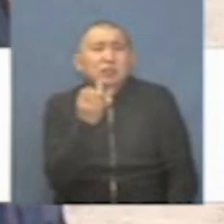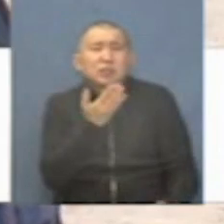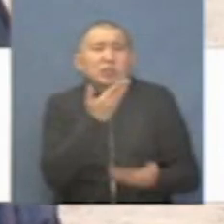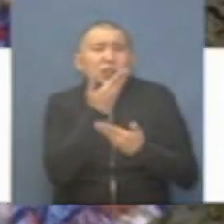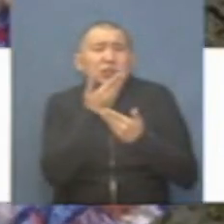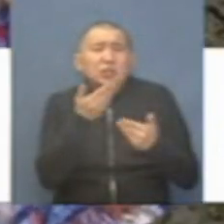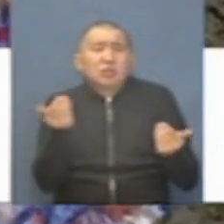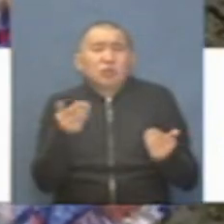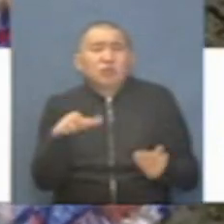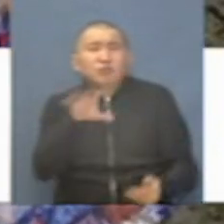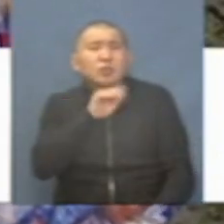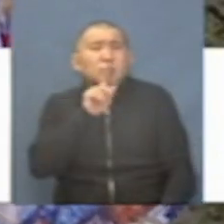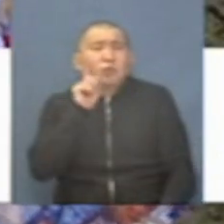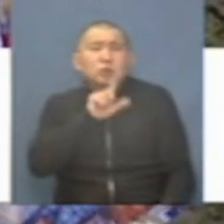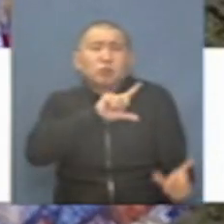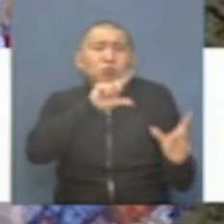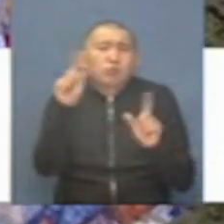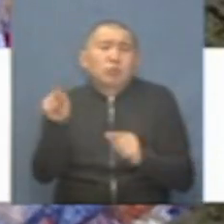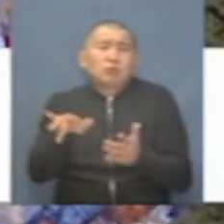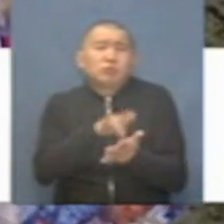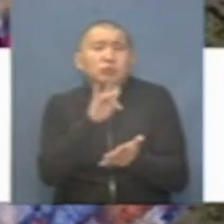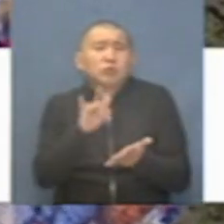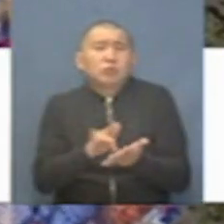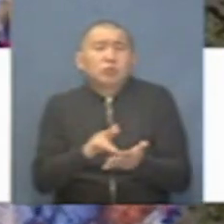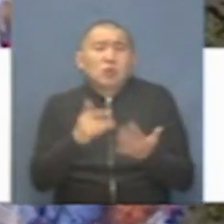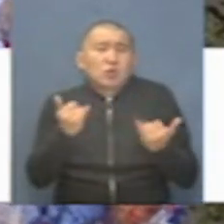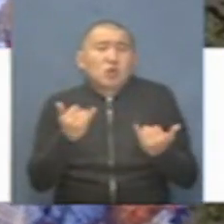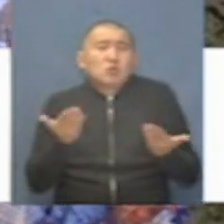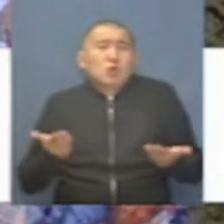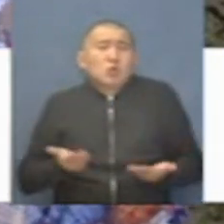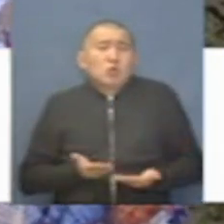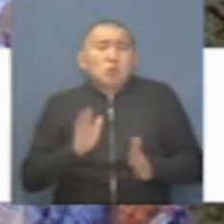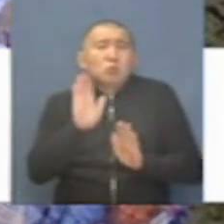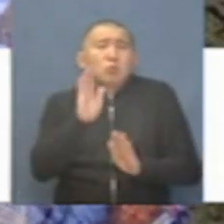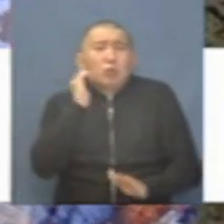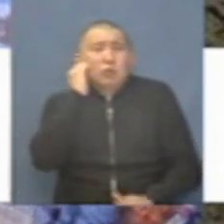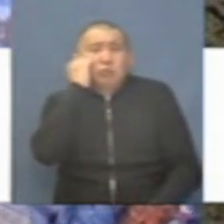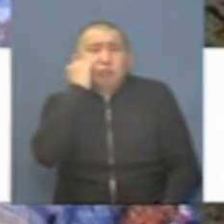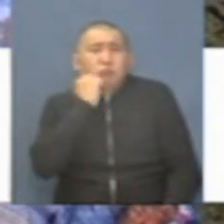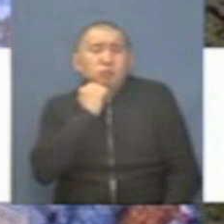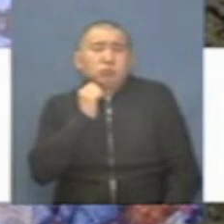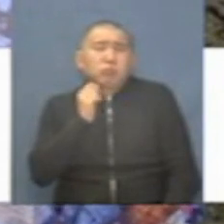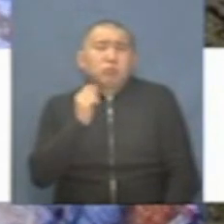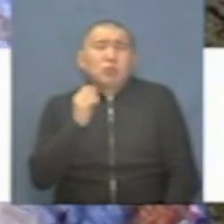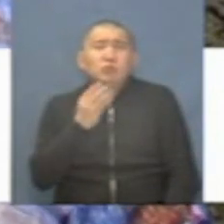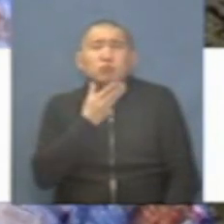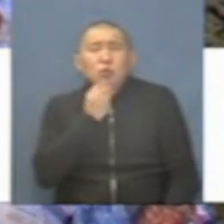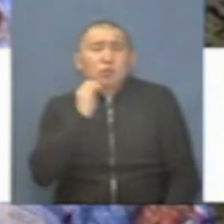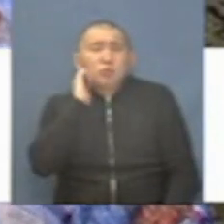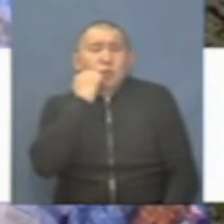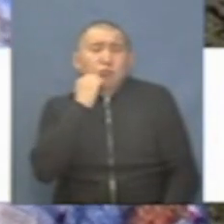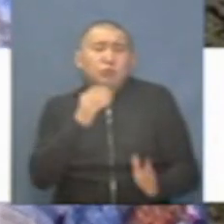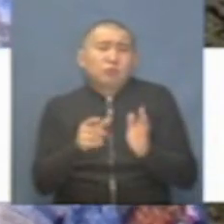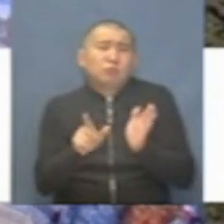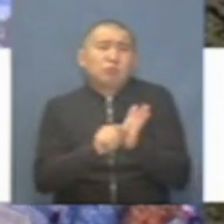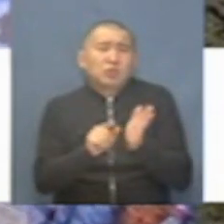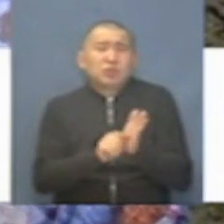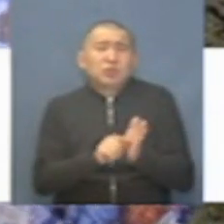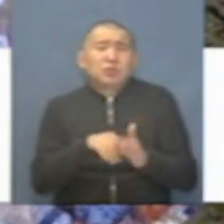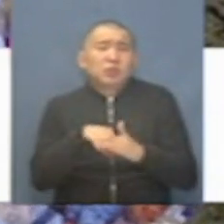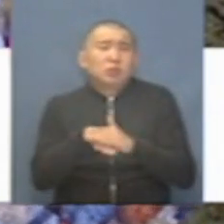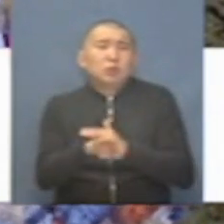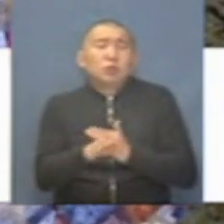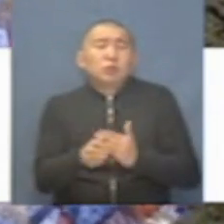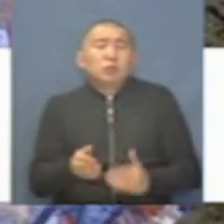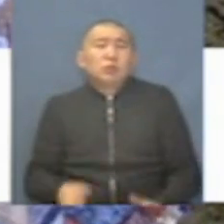возможности кетіп жатыр. Ылғы зейнеткерлер ғана тұр. Қазір данный момент большинство зейнеткерлер. Енді бір 5-6 үй болмаса